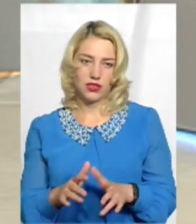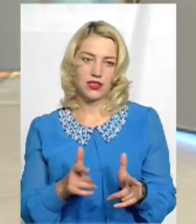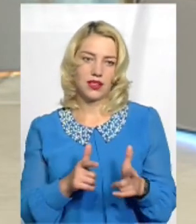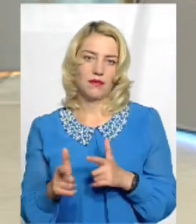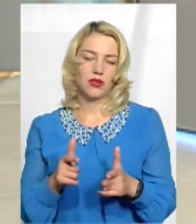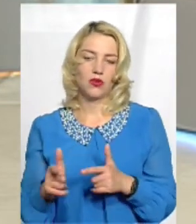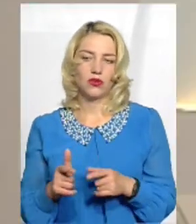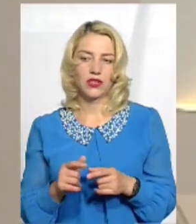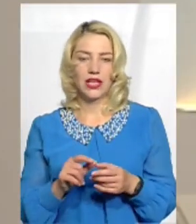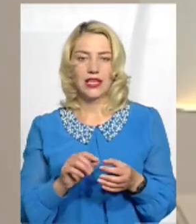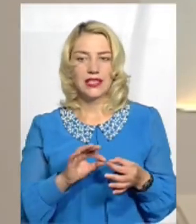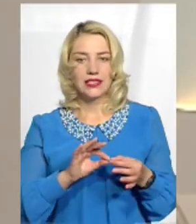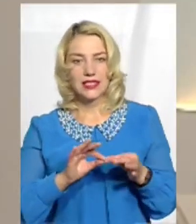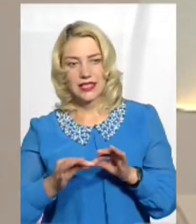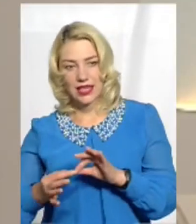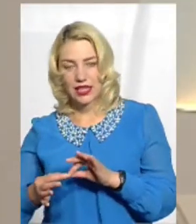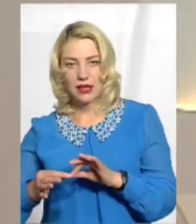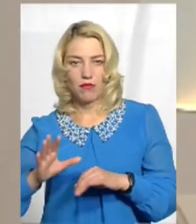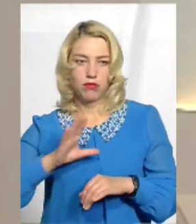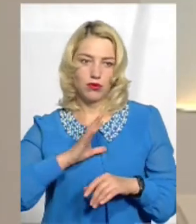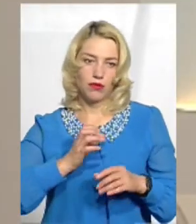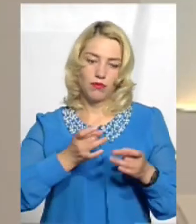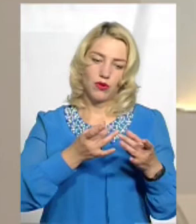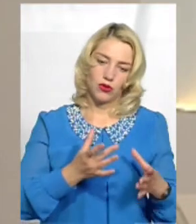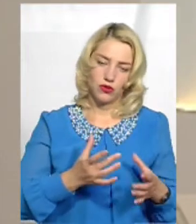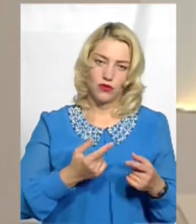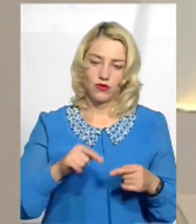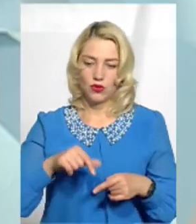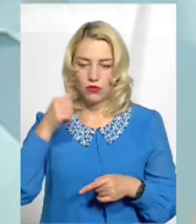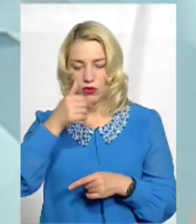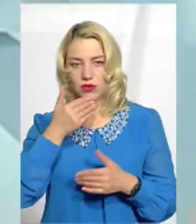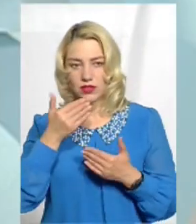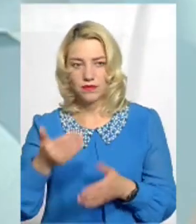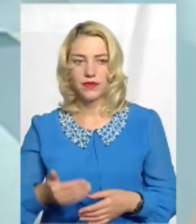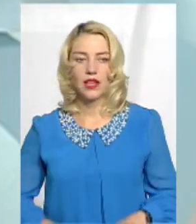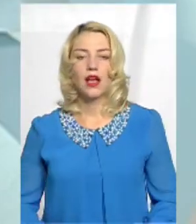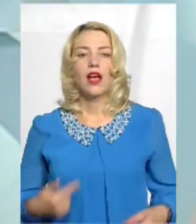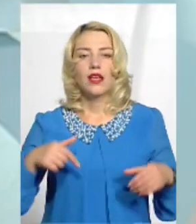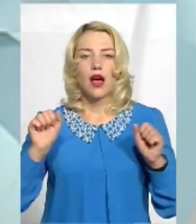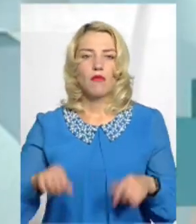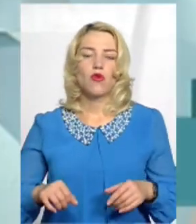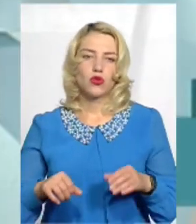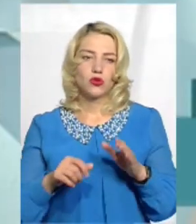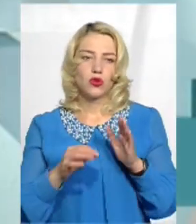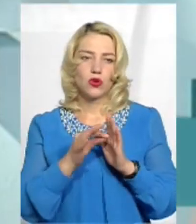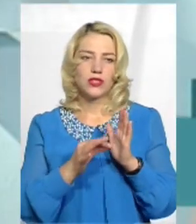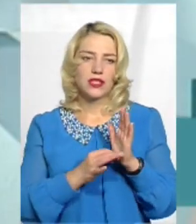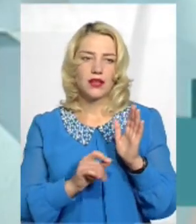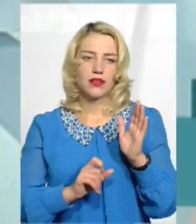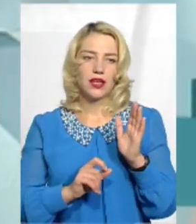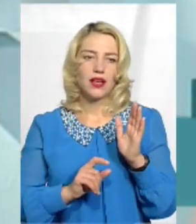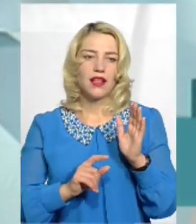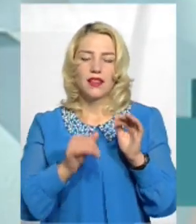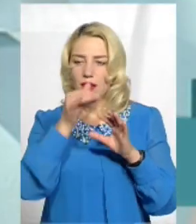підготовки? Складніше було, простіше цього року? Ну, я можу оцінити початок нового навчального року, майбутній оптимістично. Тоді